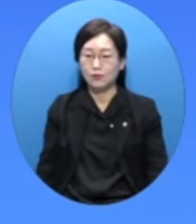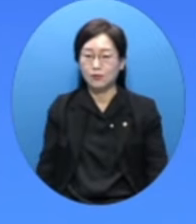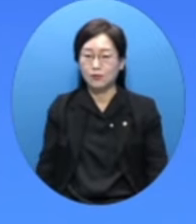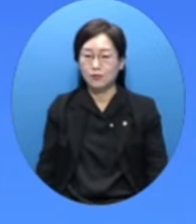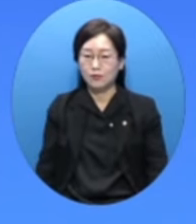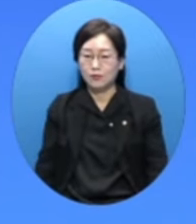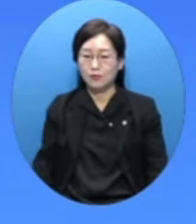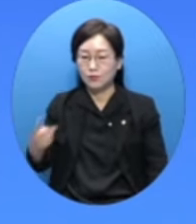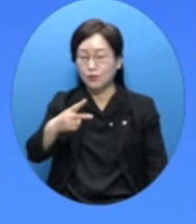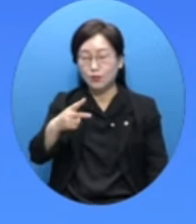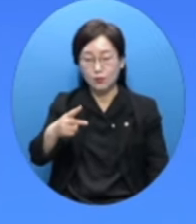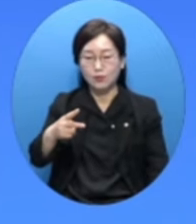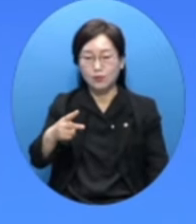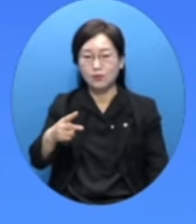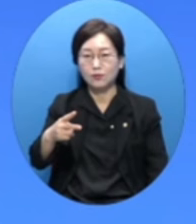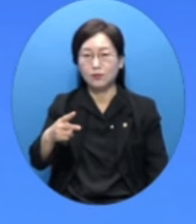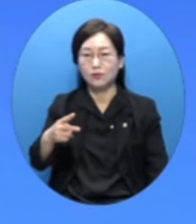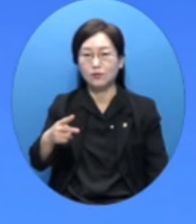전국